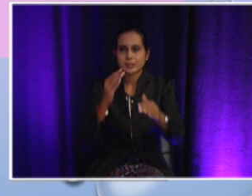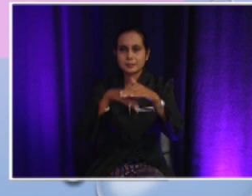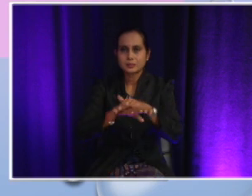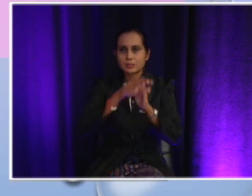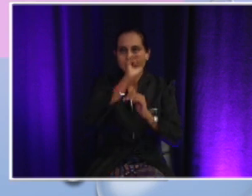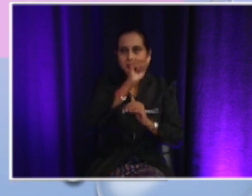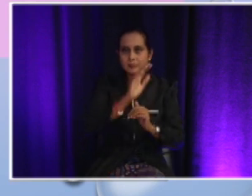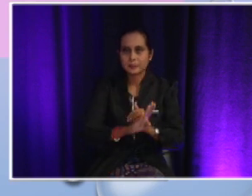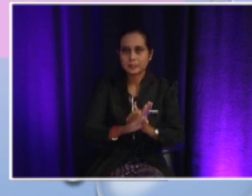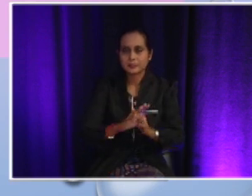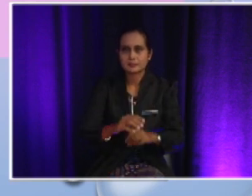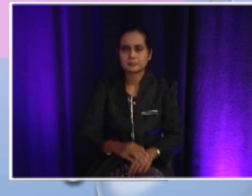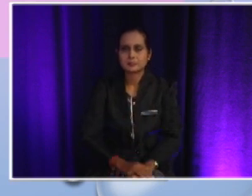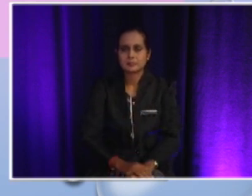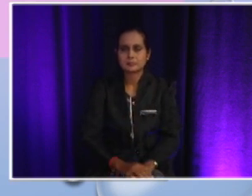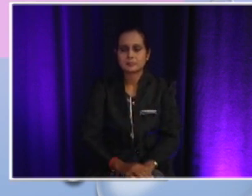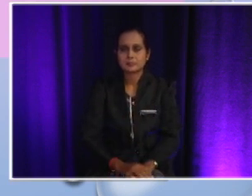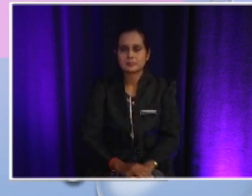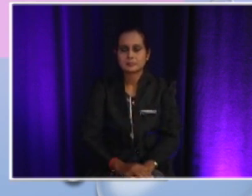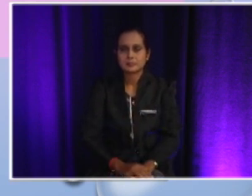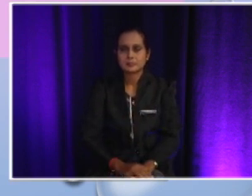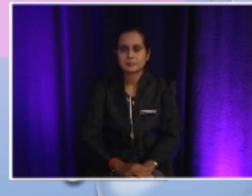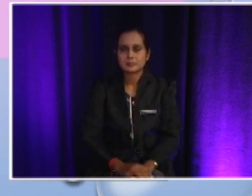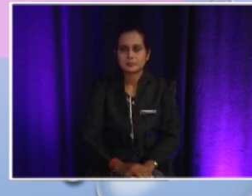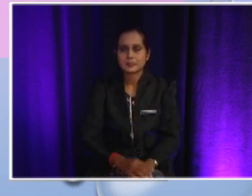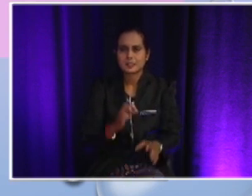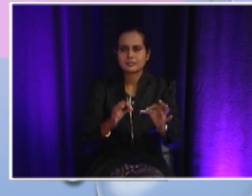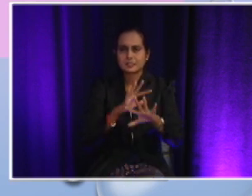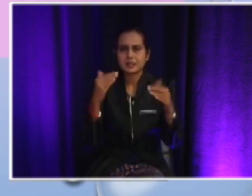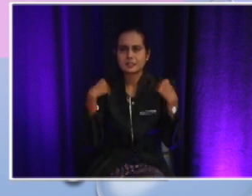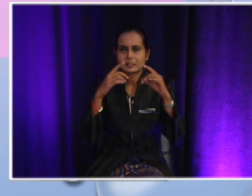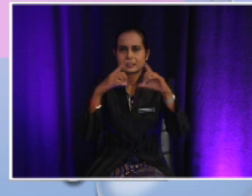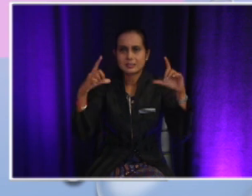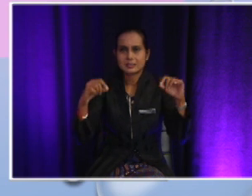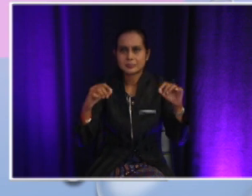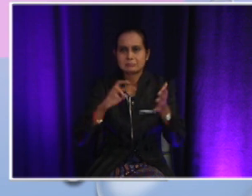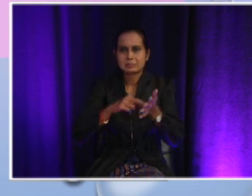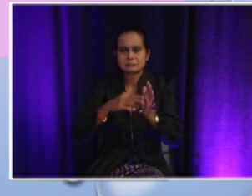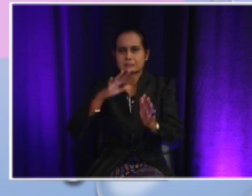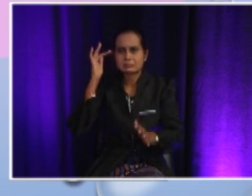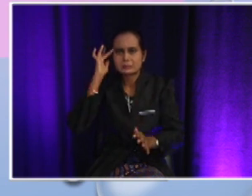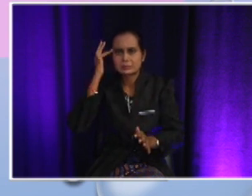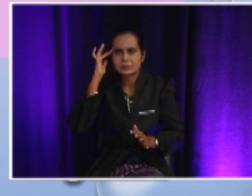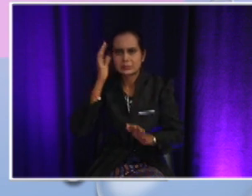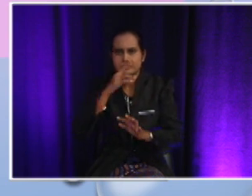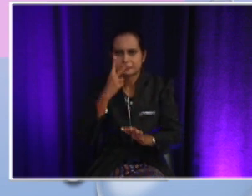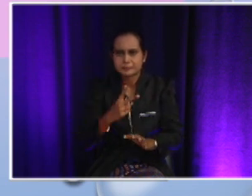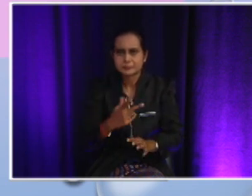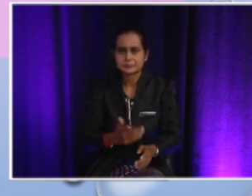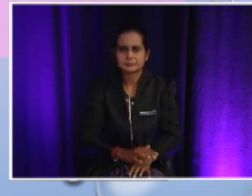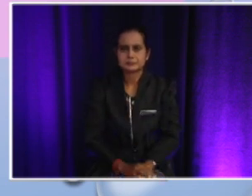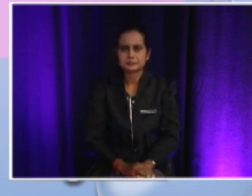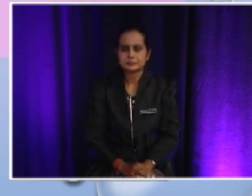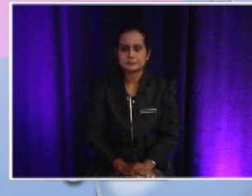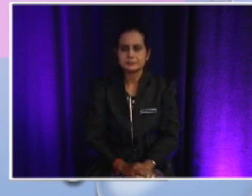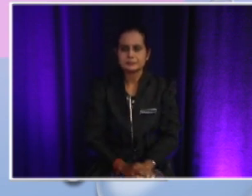label, nanti tak faham. Kita pun tak faham yang mana satu kita masukkan kan. Okey, ini gate yang pertama tadi. Okey. A dengan